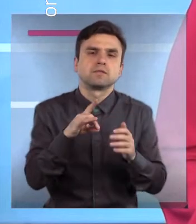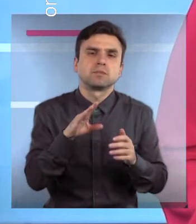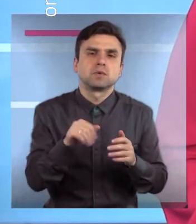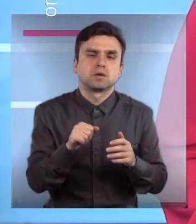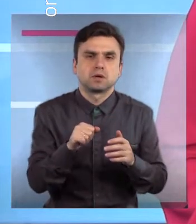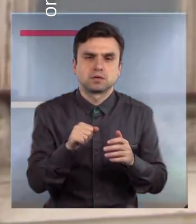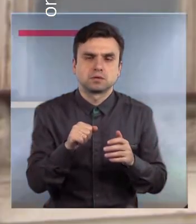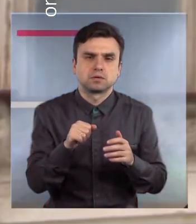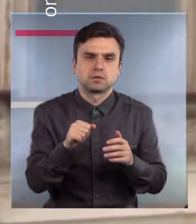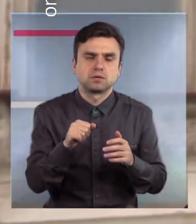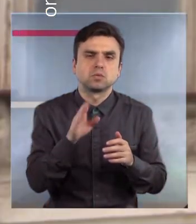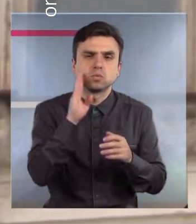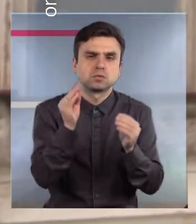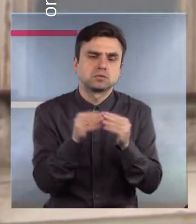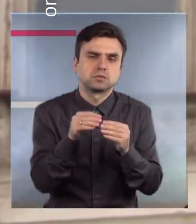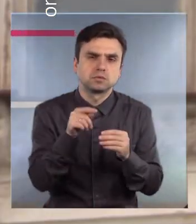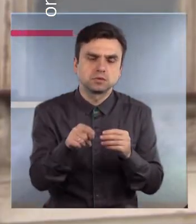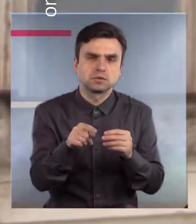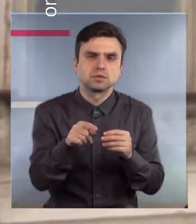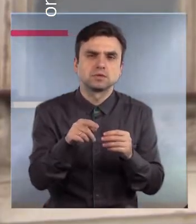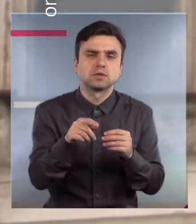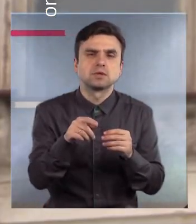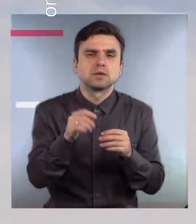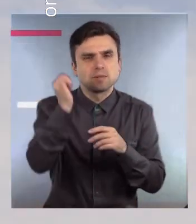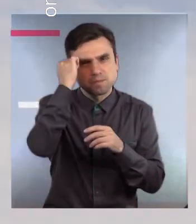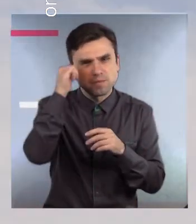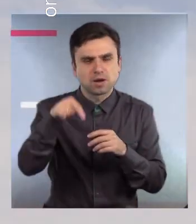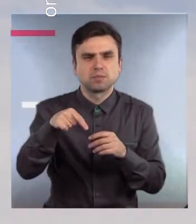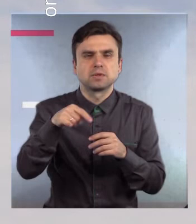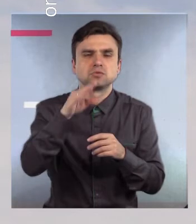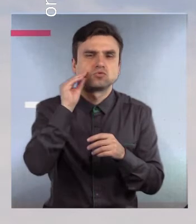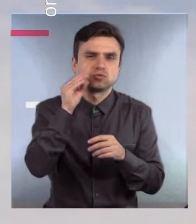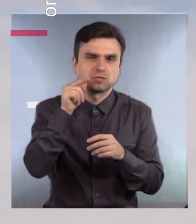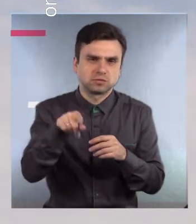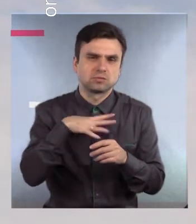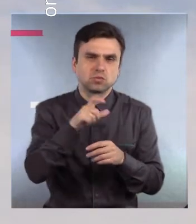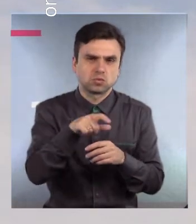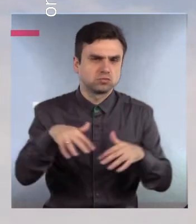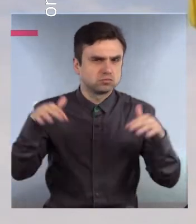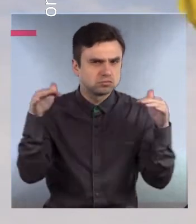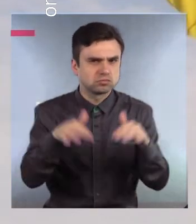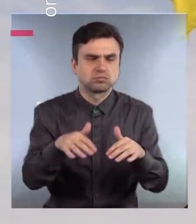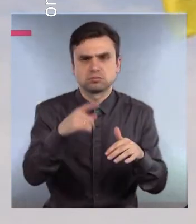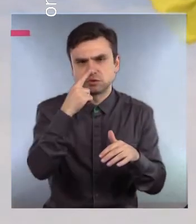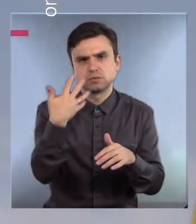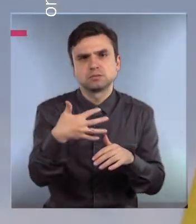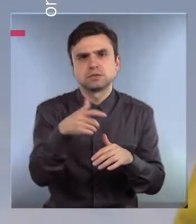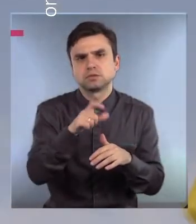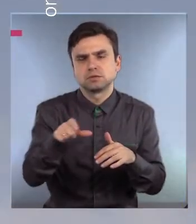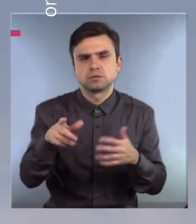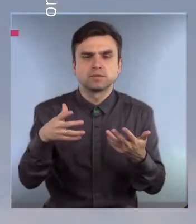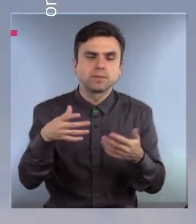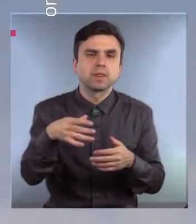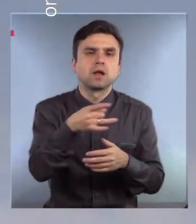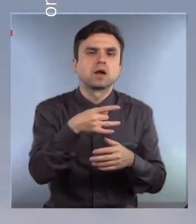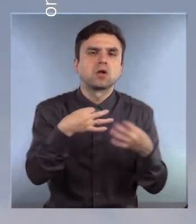українського письменника. На події зібрались близько 50 чоловік. Це чиновники Центральної міської райради, представники різних